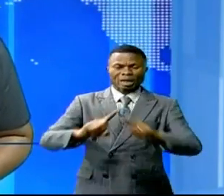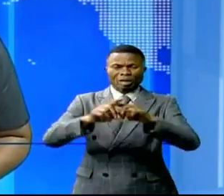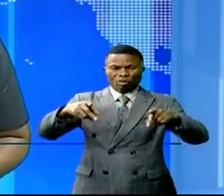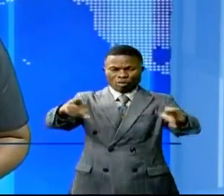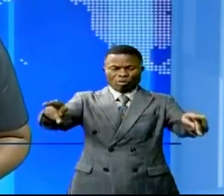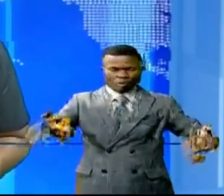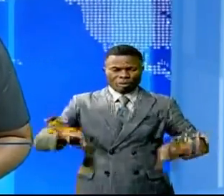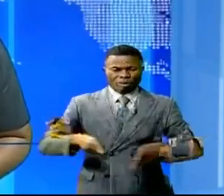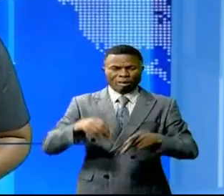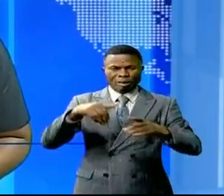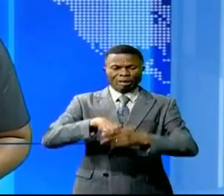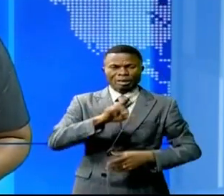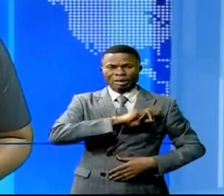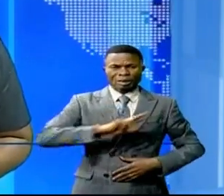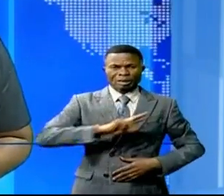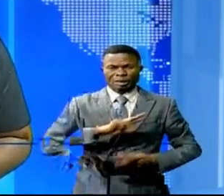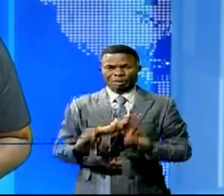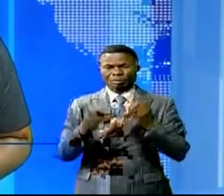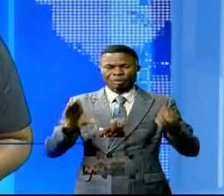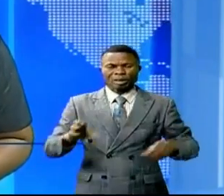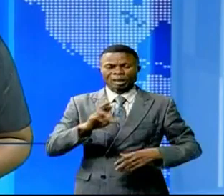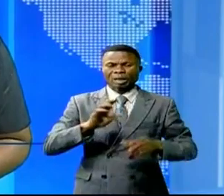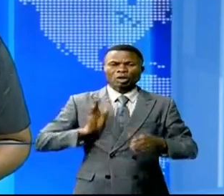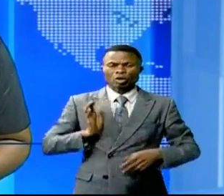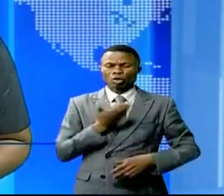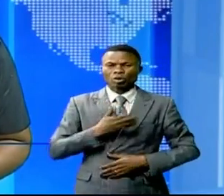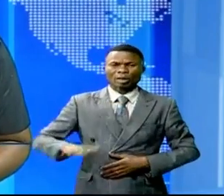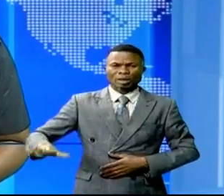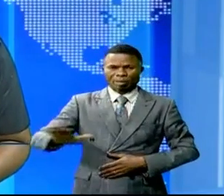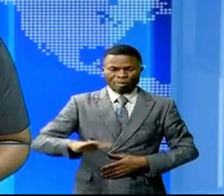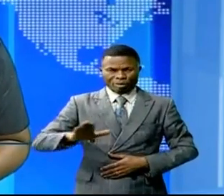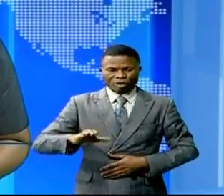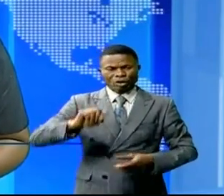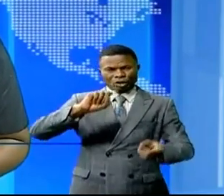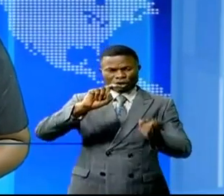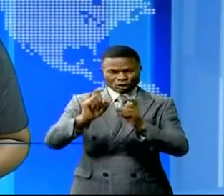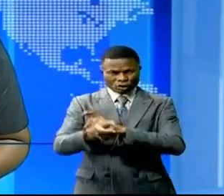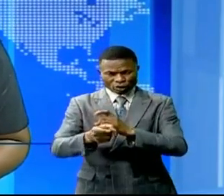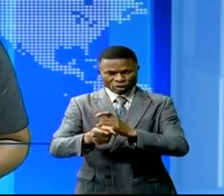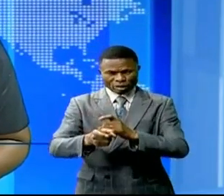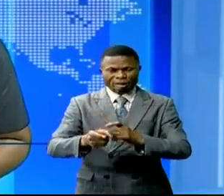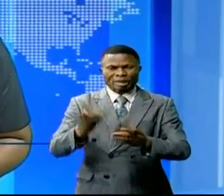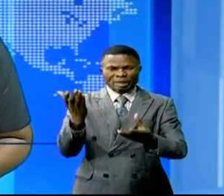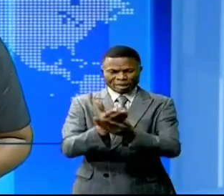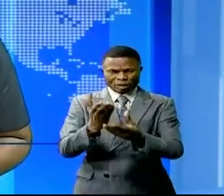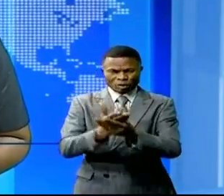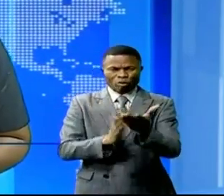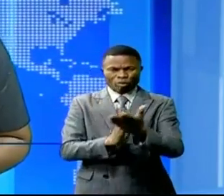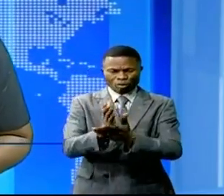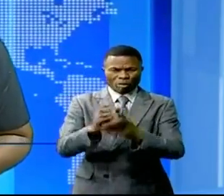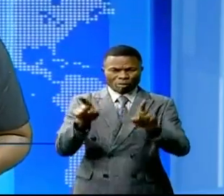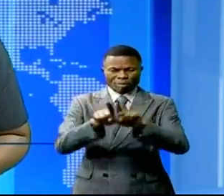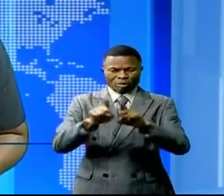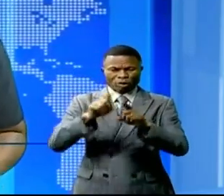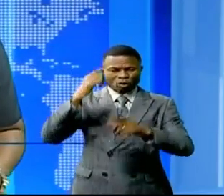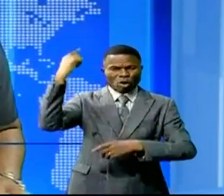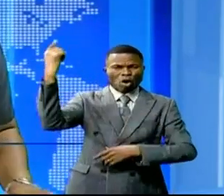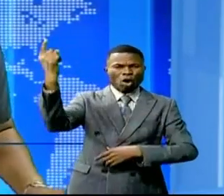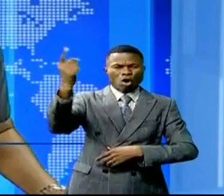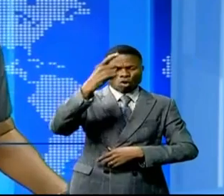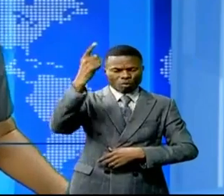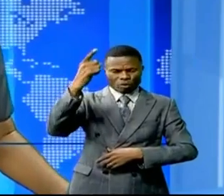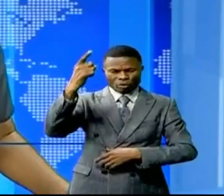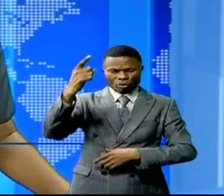République démocratique du Congo, la RDC veut convertir de titres fonciers à l'échelle nationale. C'est ce qu'a